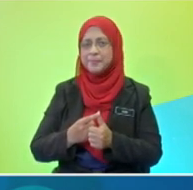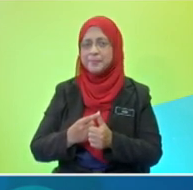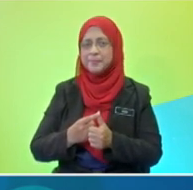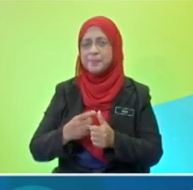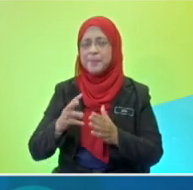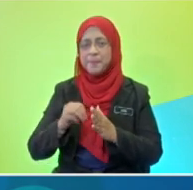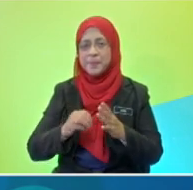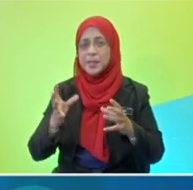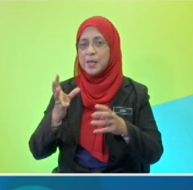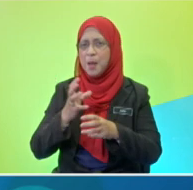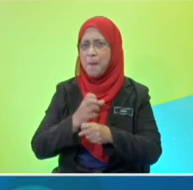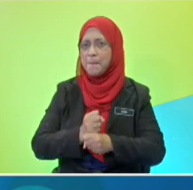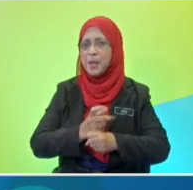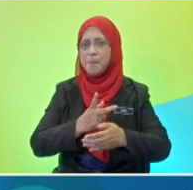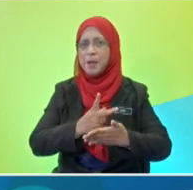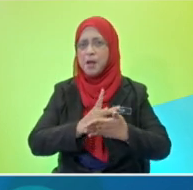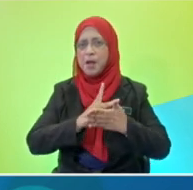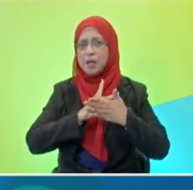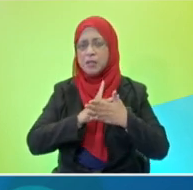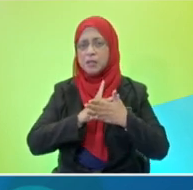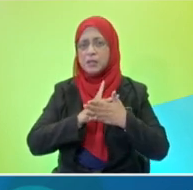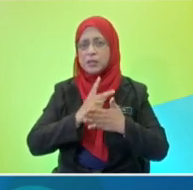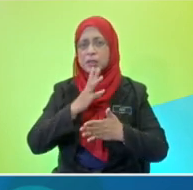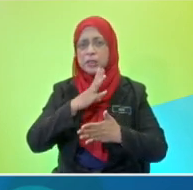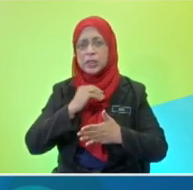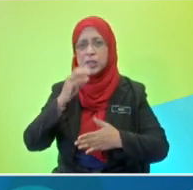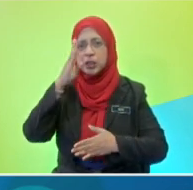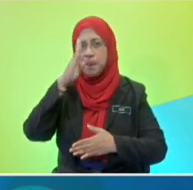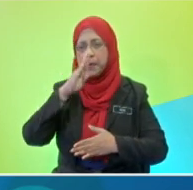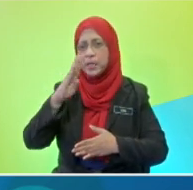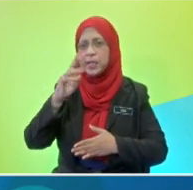mendapat pahala dan keberkatan